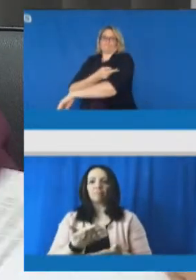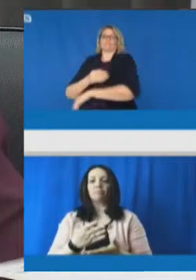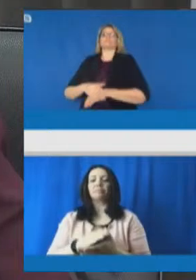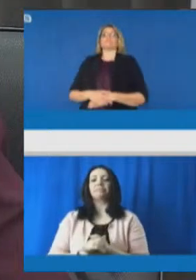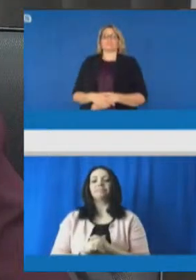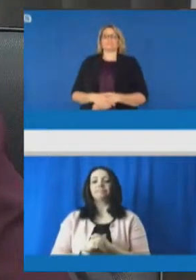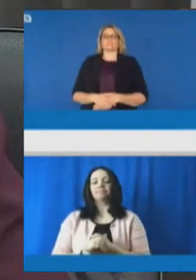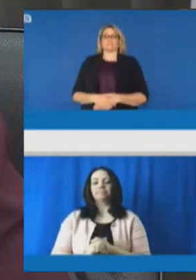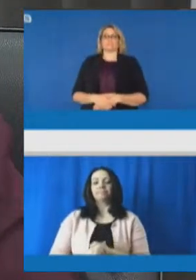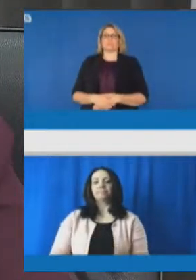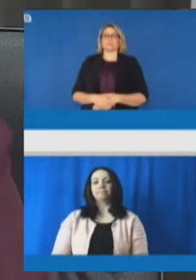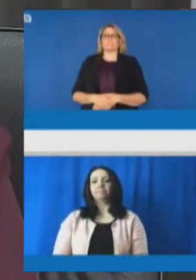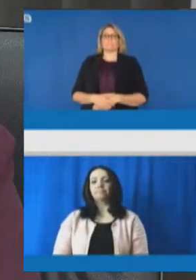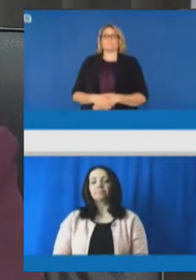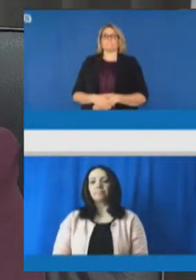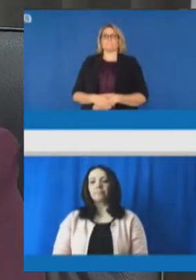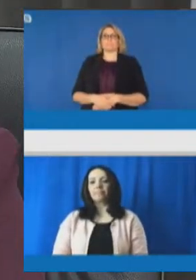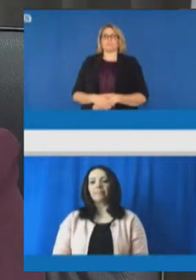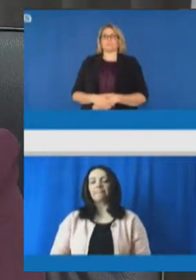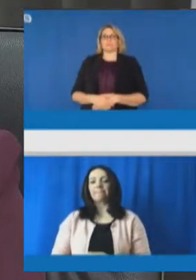prévu. Grâce à